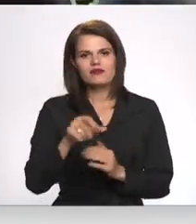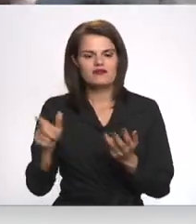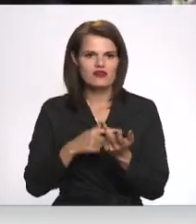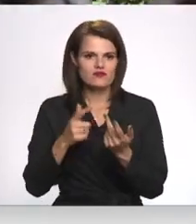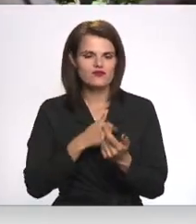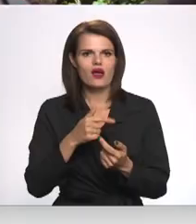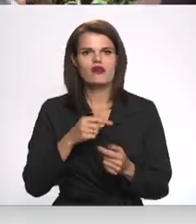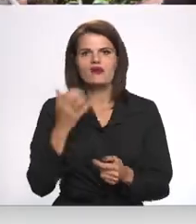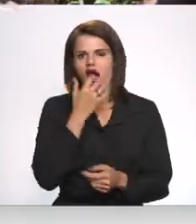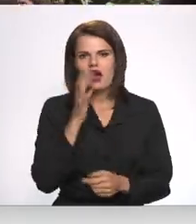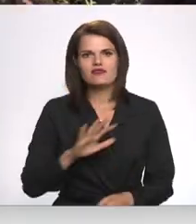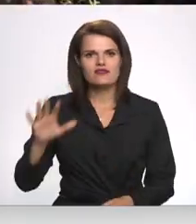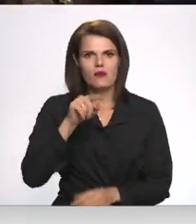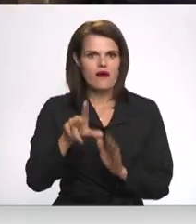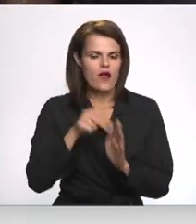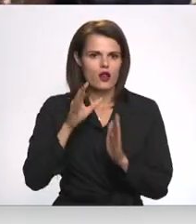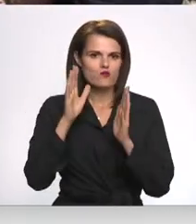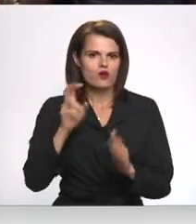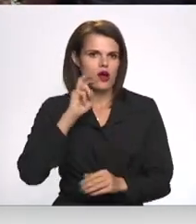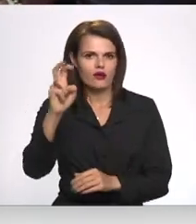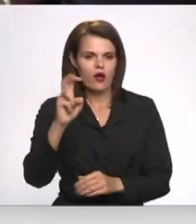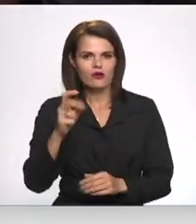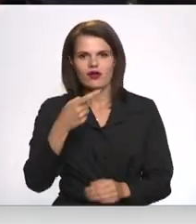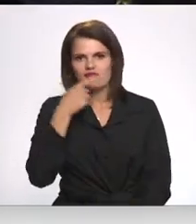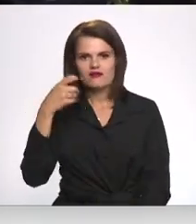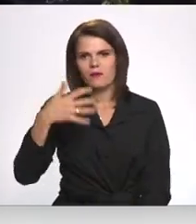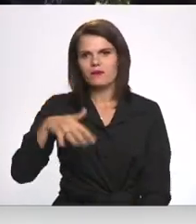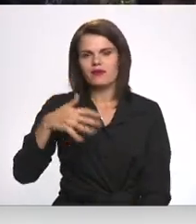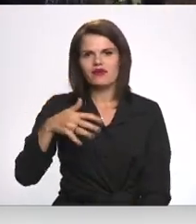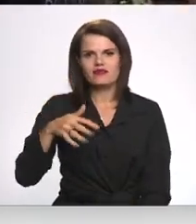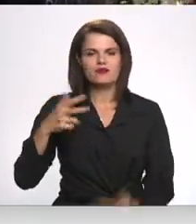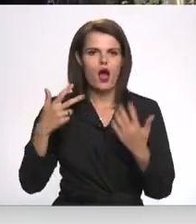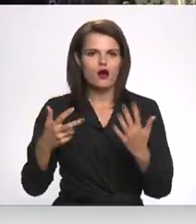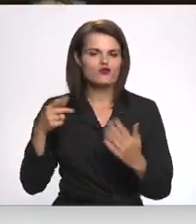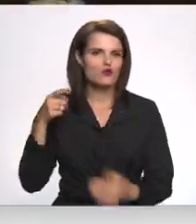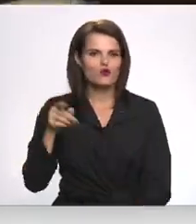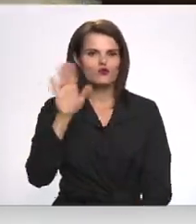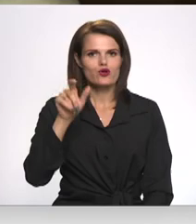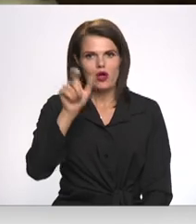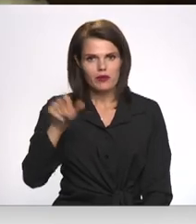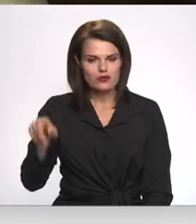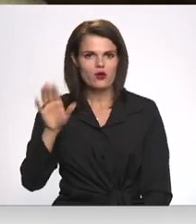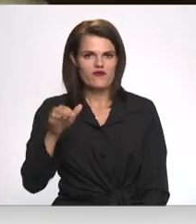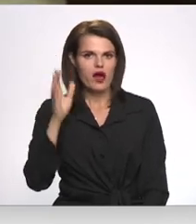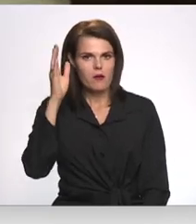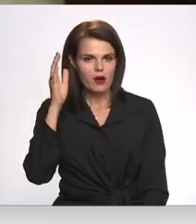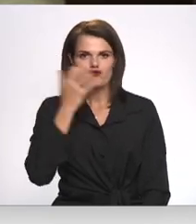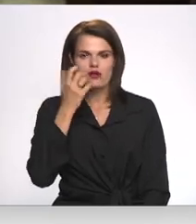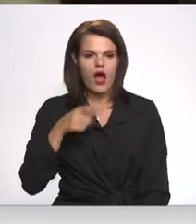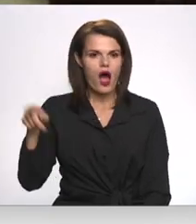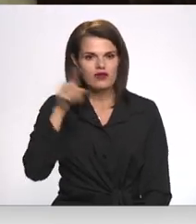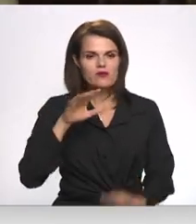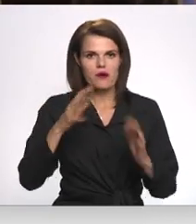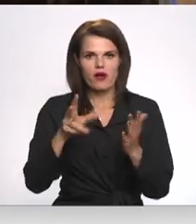ārvalstīs šajās vēlēšanās būs rekord liels, vairāk nekā 158 tūkstoši pilsoņu, vēlēšanu iecirkņu būs par